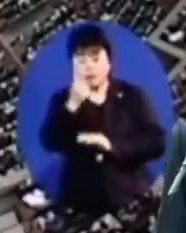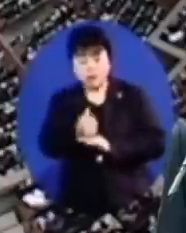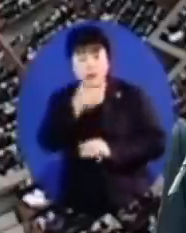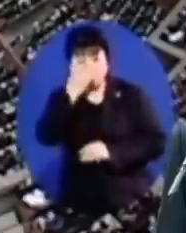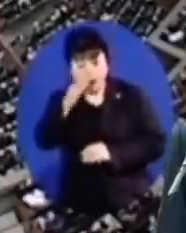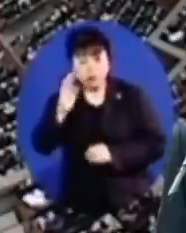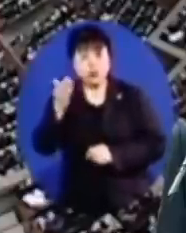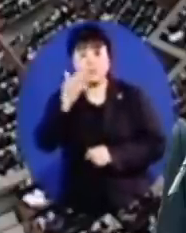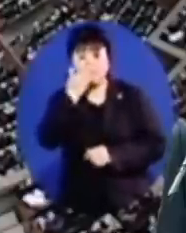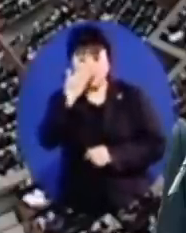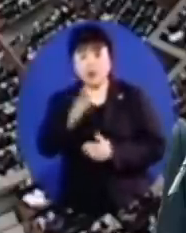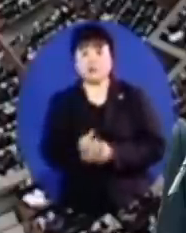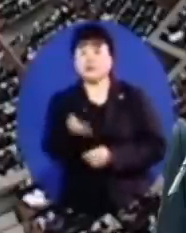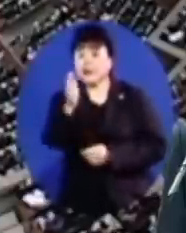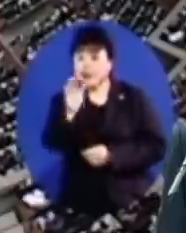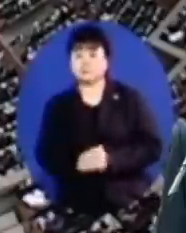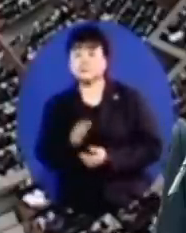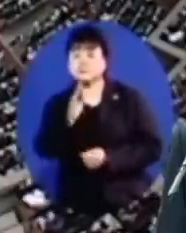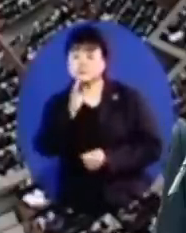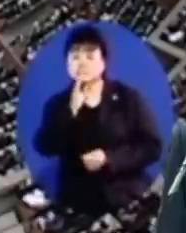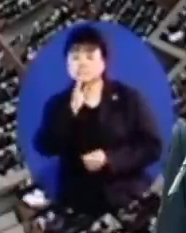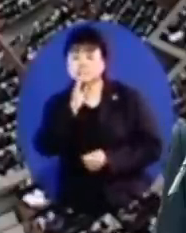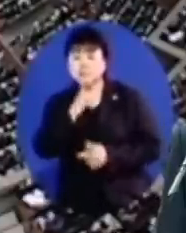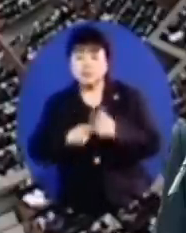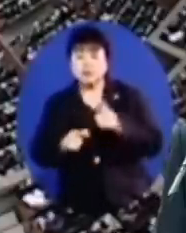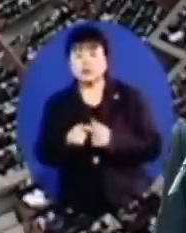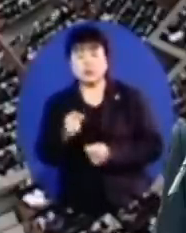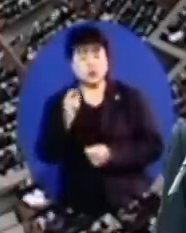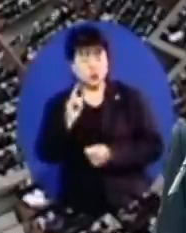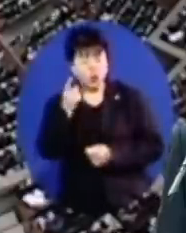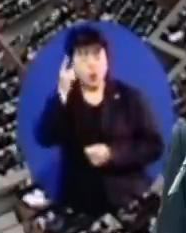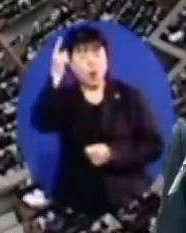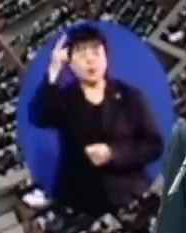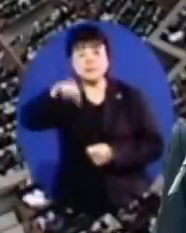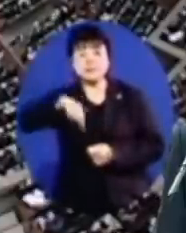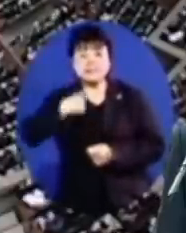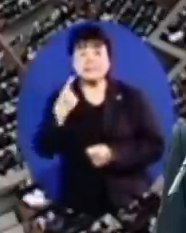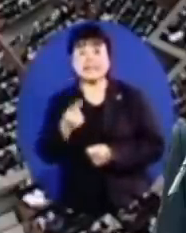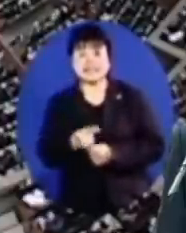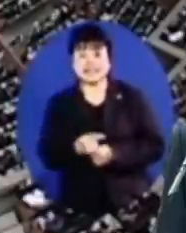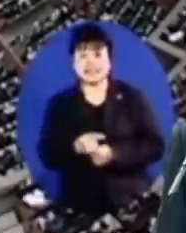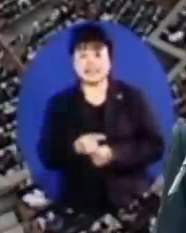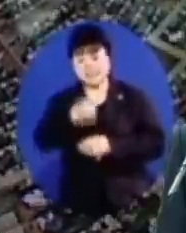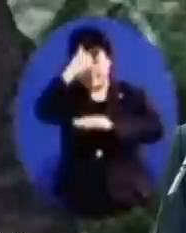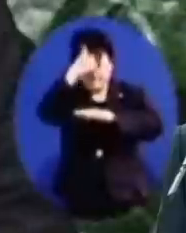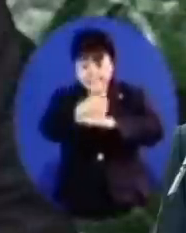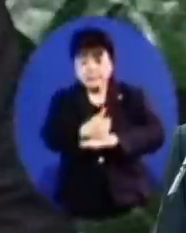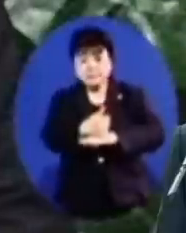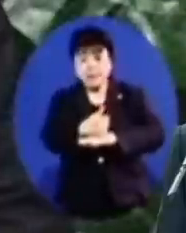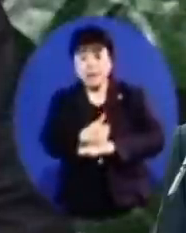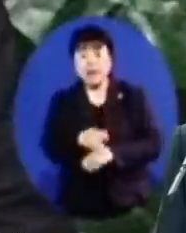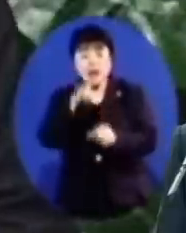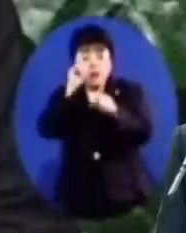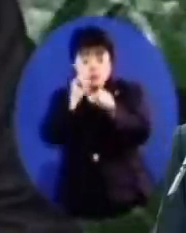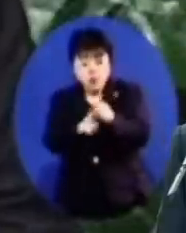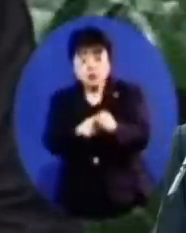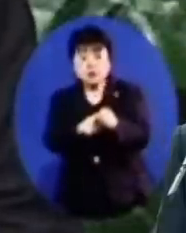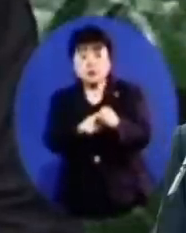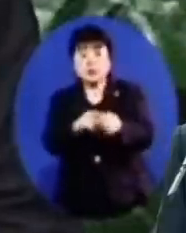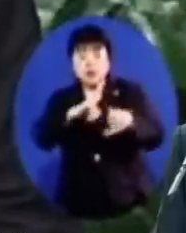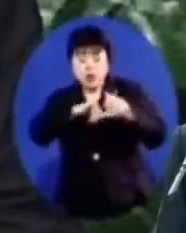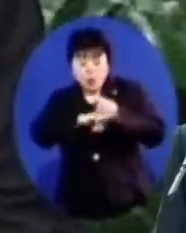될 수 있습니다. 그러나 그것보다 훨씬 높은 자기 인생을 전국적으로 끌고 가는 목적이 있어야 되는